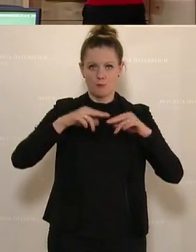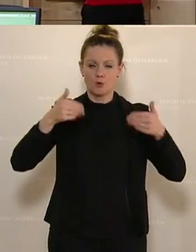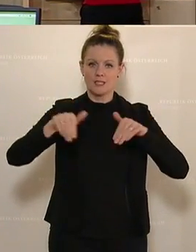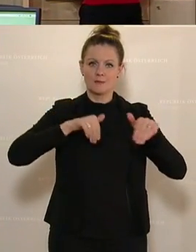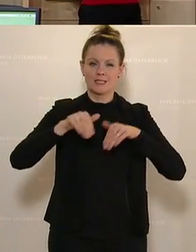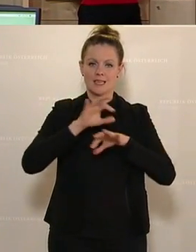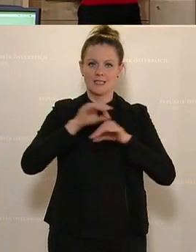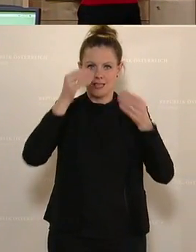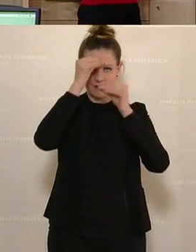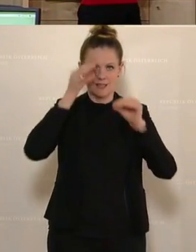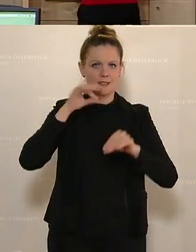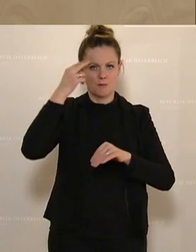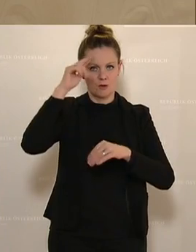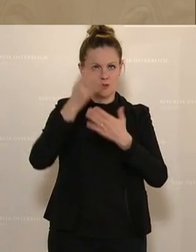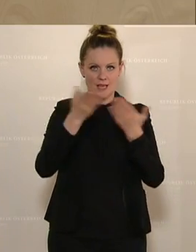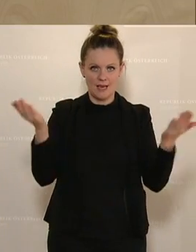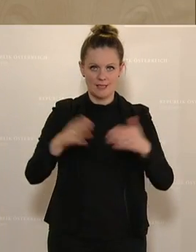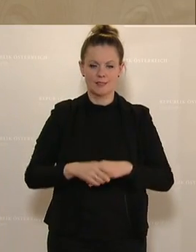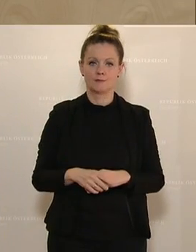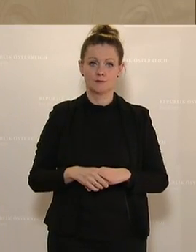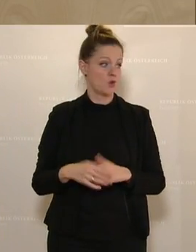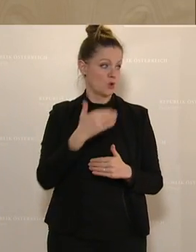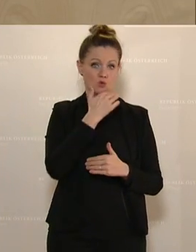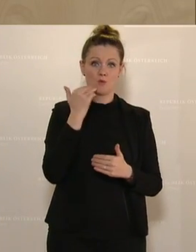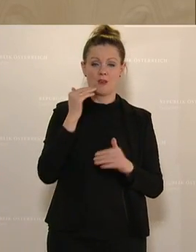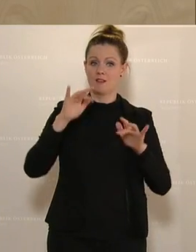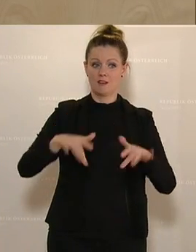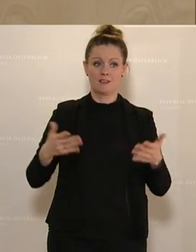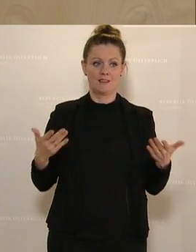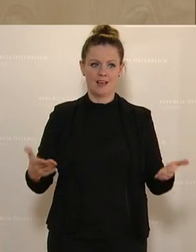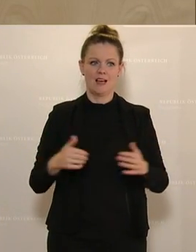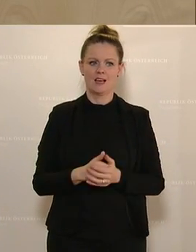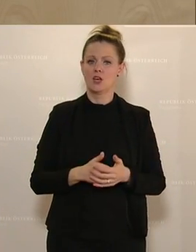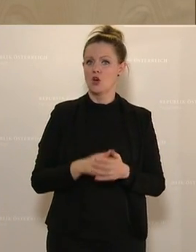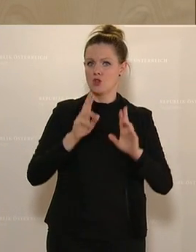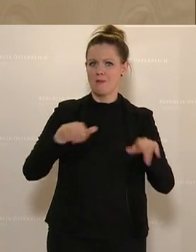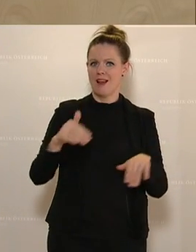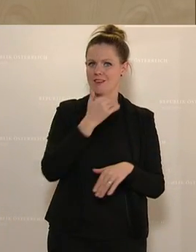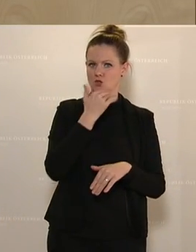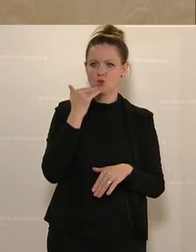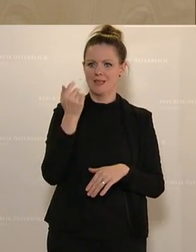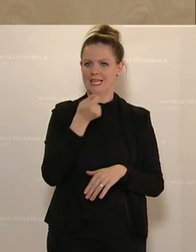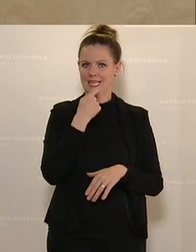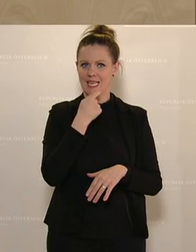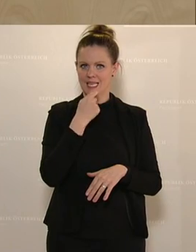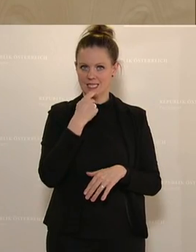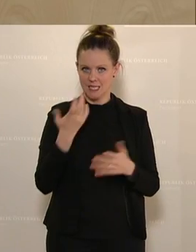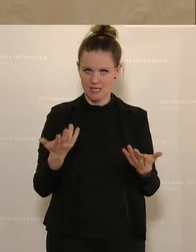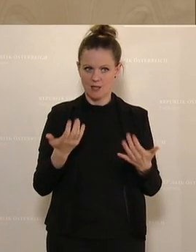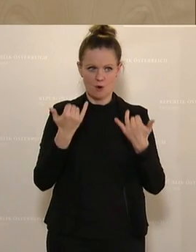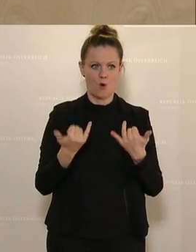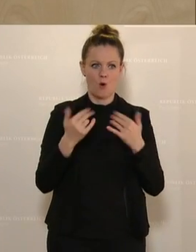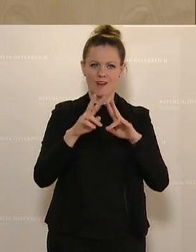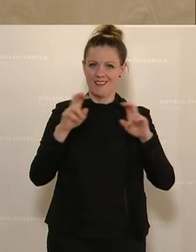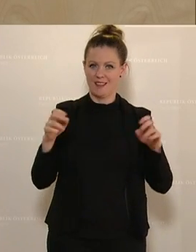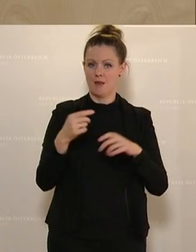meine sehr verehrten Damen und Herren. Ja, wir sind zu Mittag da, zu Mittag essen wir normal was und wir reden heute über jene Menschen,